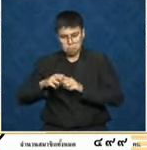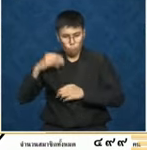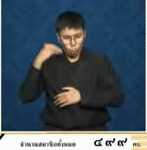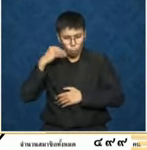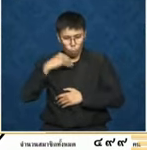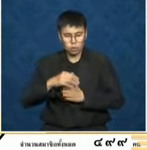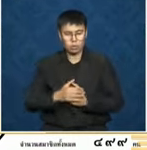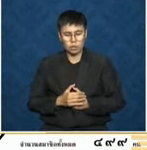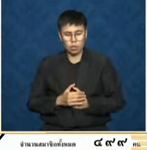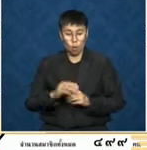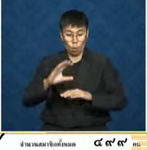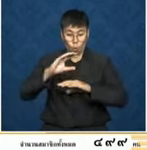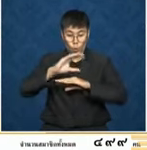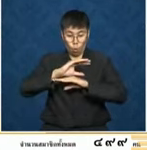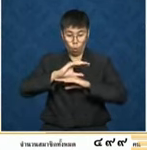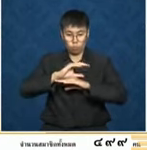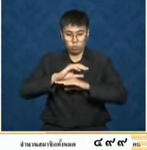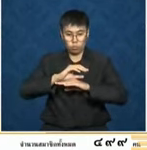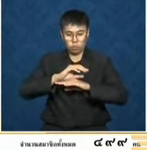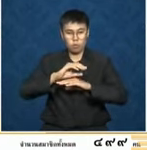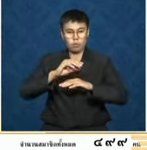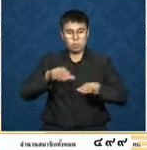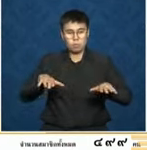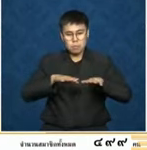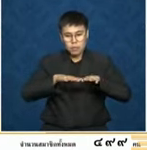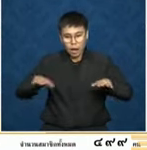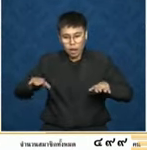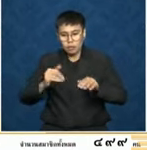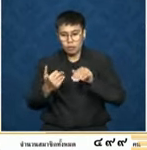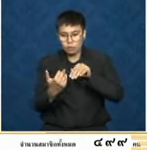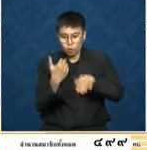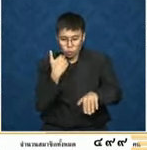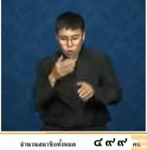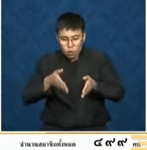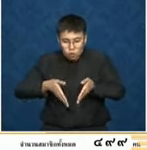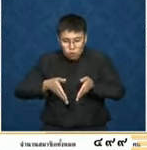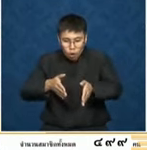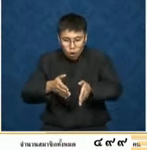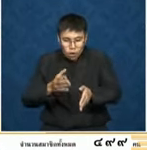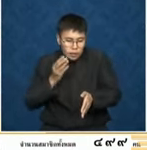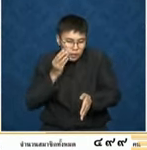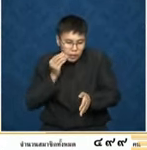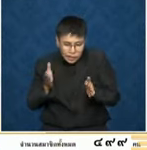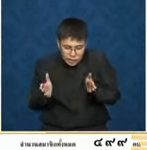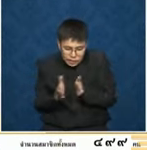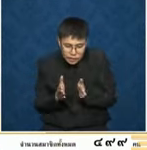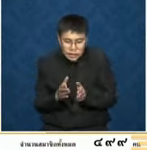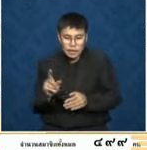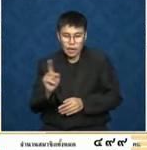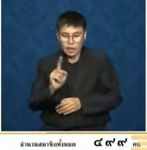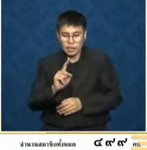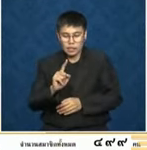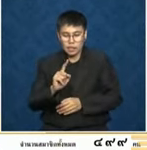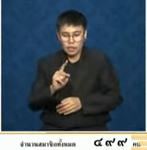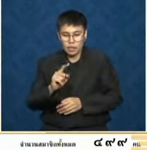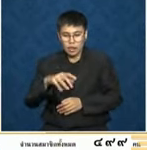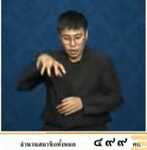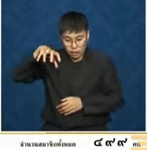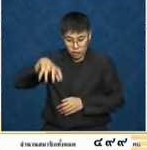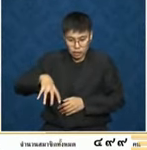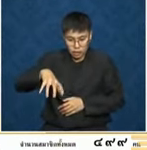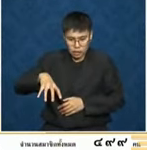ซึ่งไอ้ตัวโครงสร้างพื้นฐานเนี่ยมันไม่ใช่เฉพาะถนนหนทางซอยเล็กๆท่านประธานมันหมายถึงอาคารมันหมายถึ